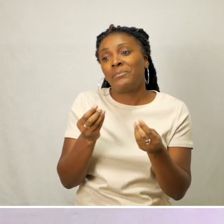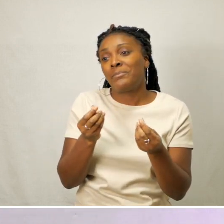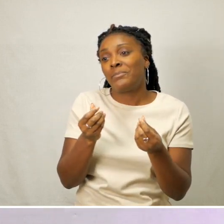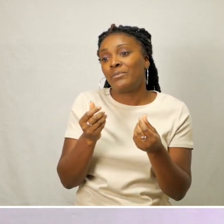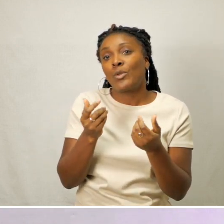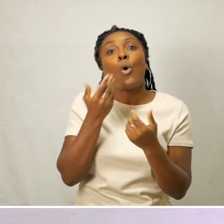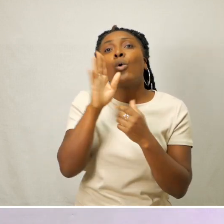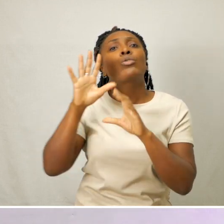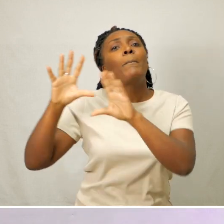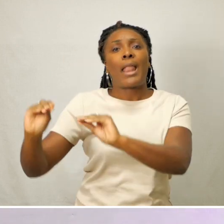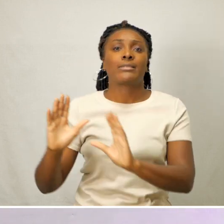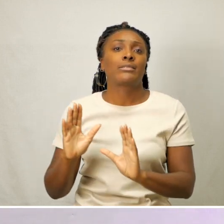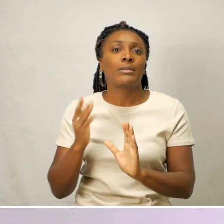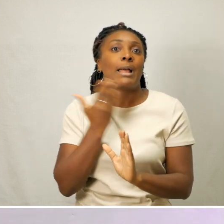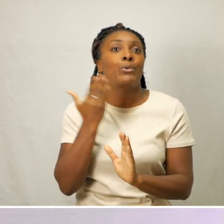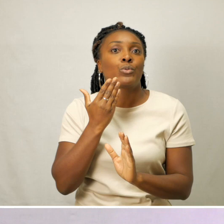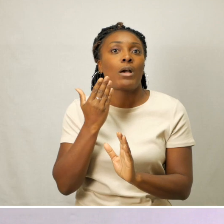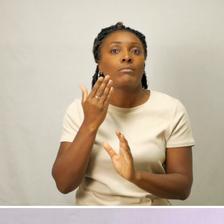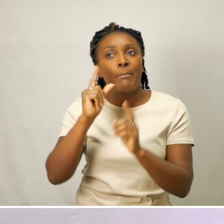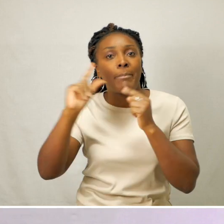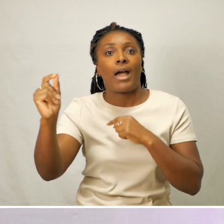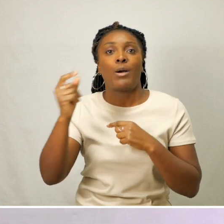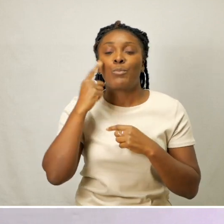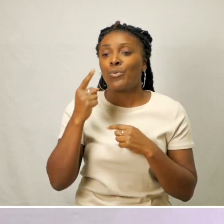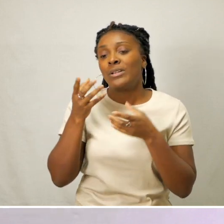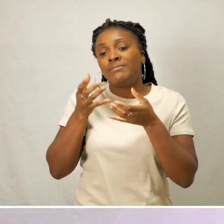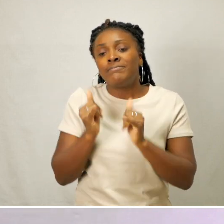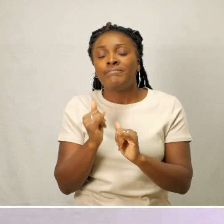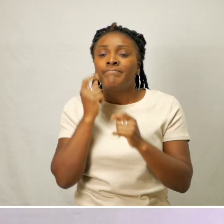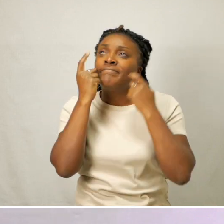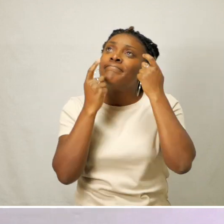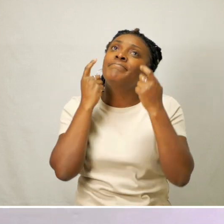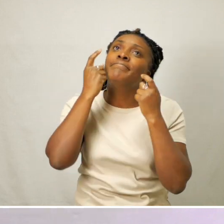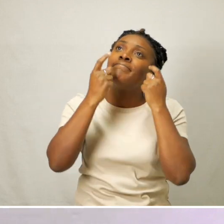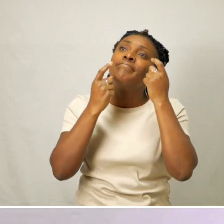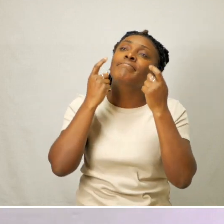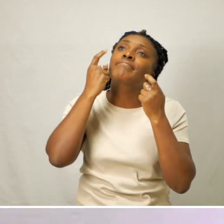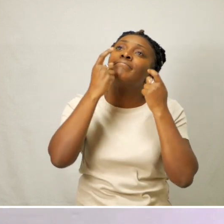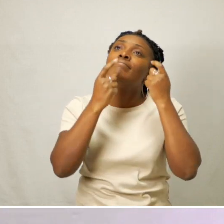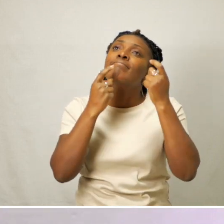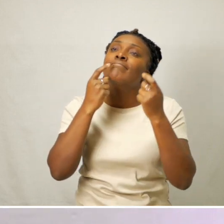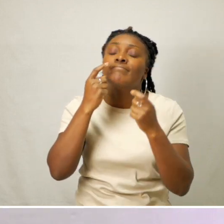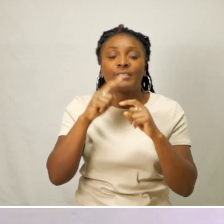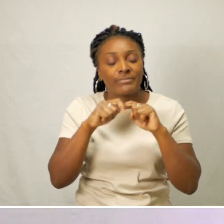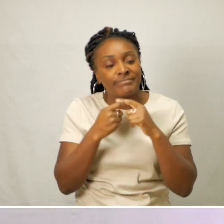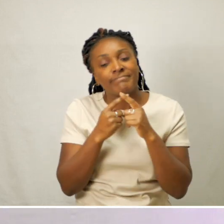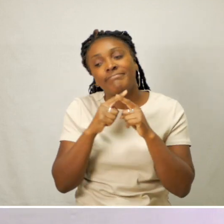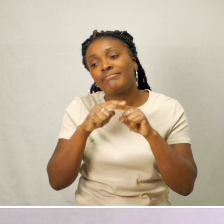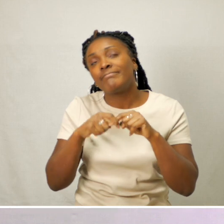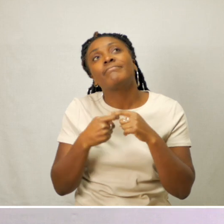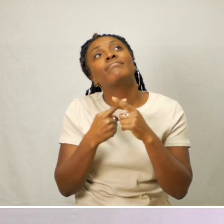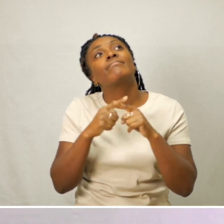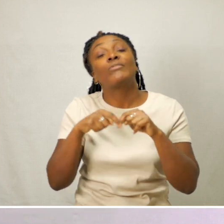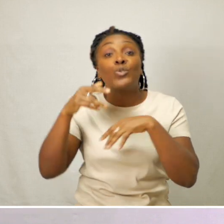un autre espace. Pour venir repasser dans son cœur, en fait, eh bien, peut-être déjà ce qu'il